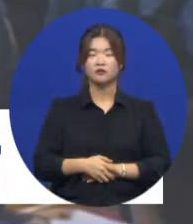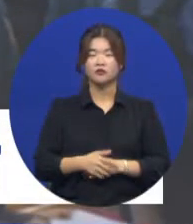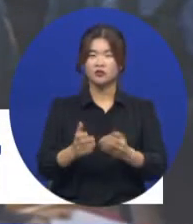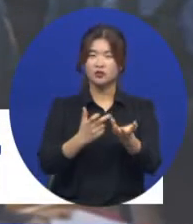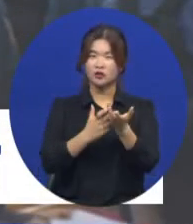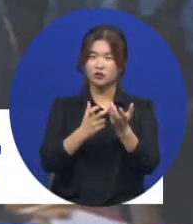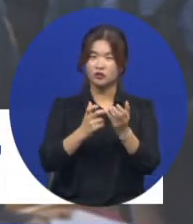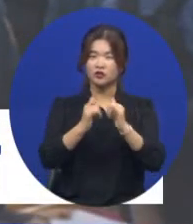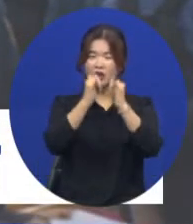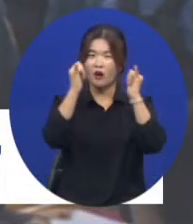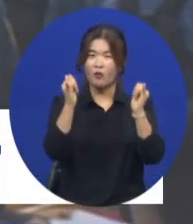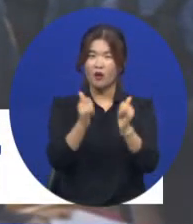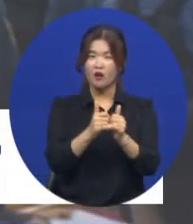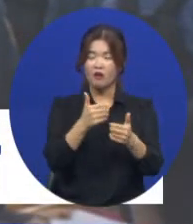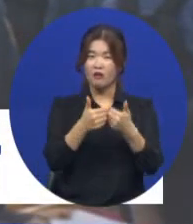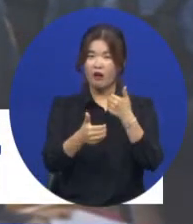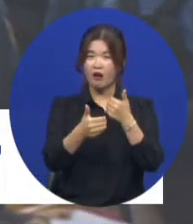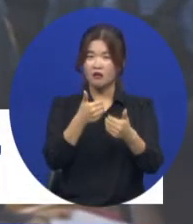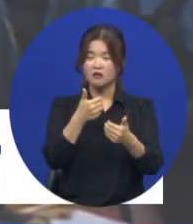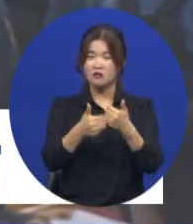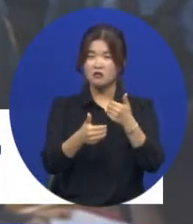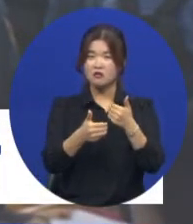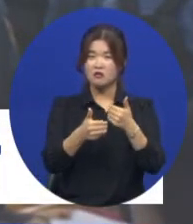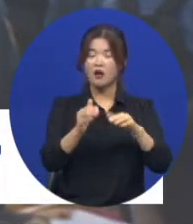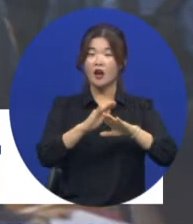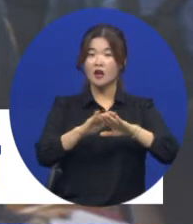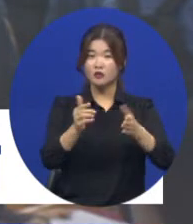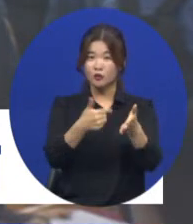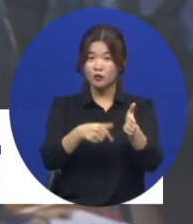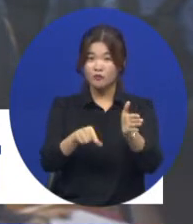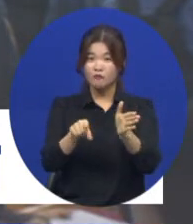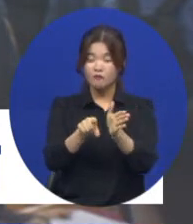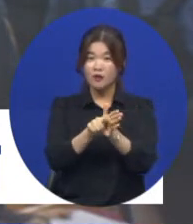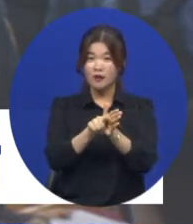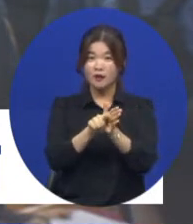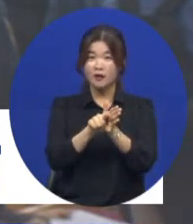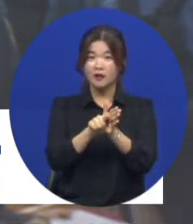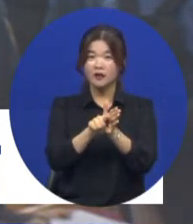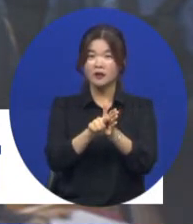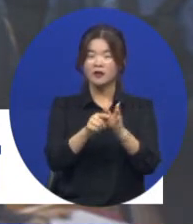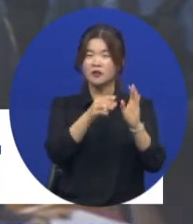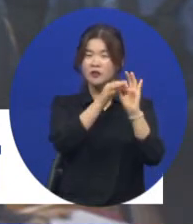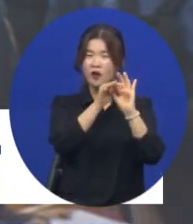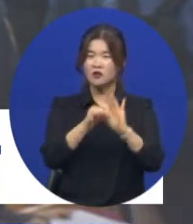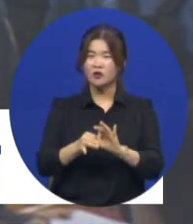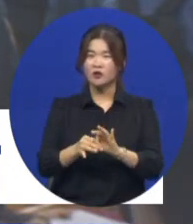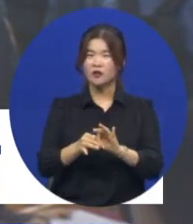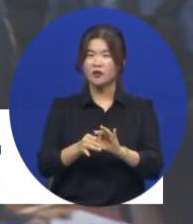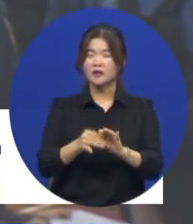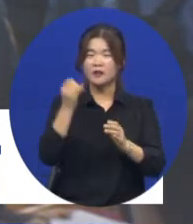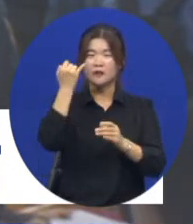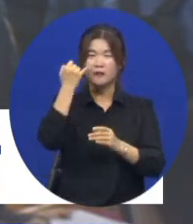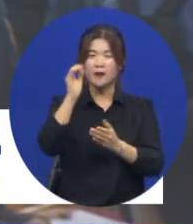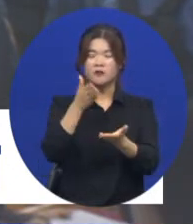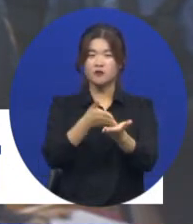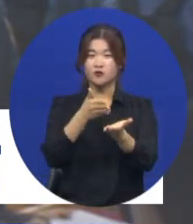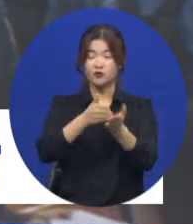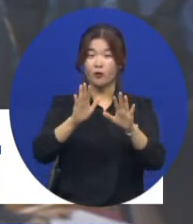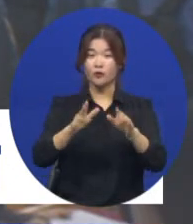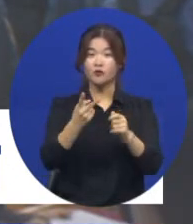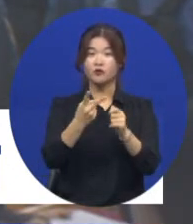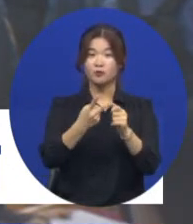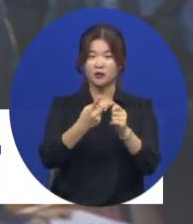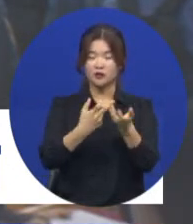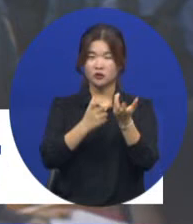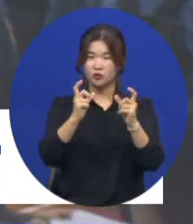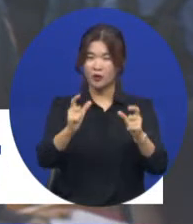제주 사회의 갈등 원인과 해결책을 찾아 공존 방안을 짚어보는 연속 기획 뉴스. 오늘은 두 번째로